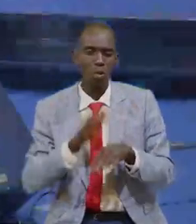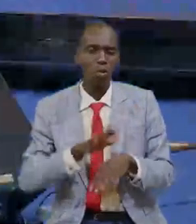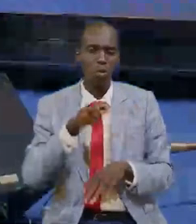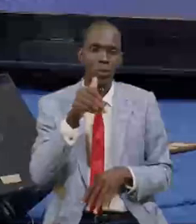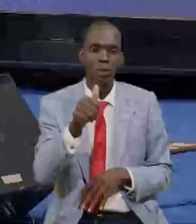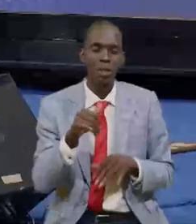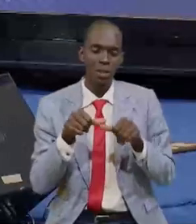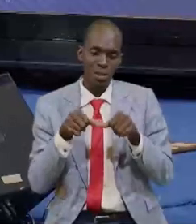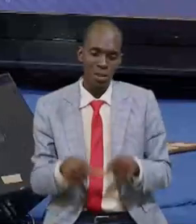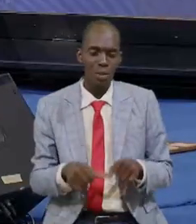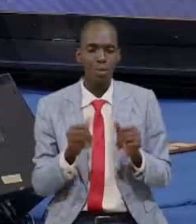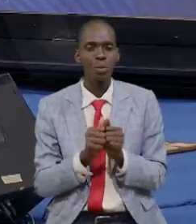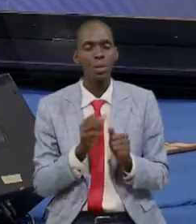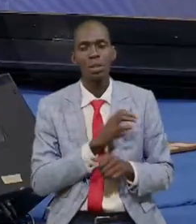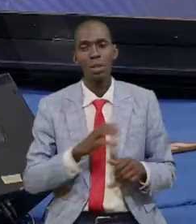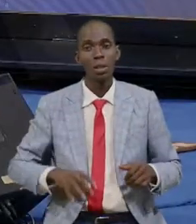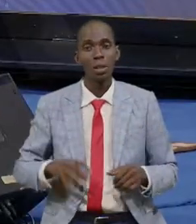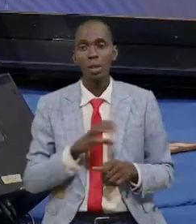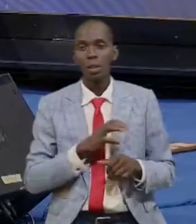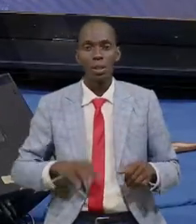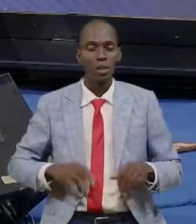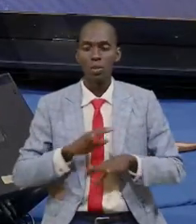l'avez causé. Restez avec Christ.